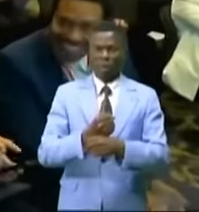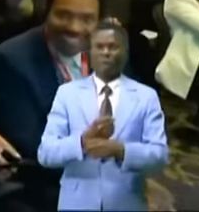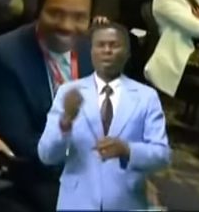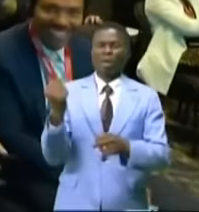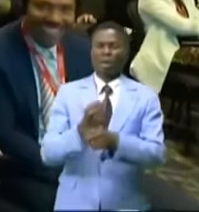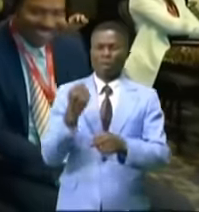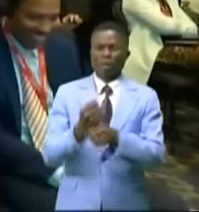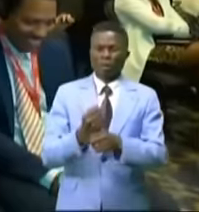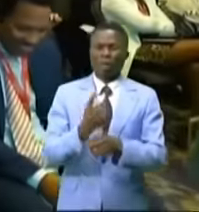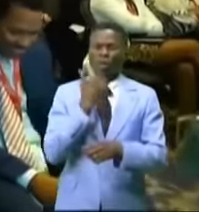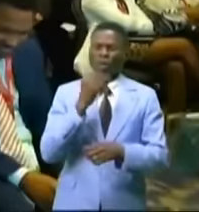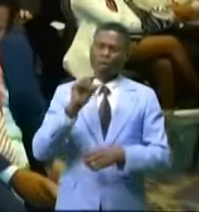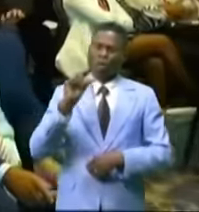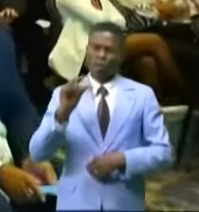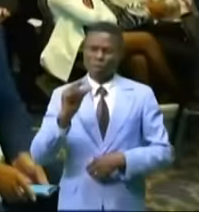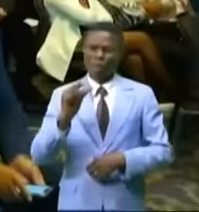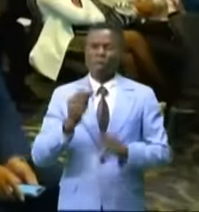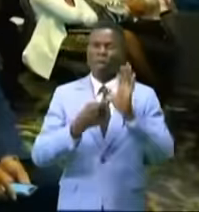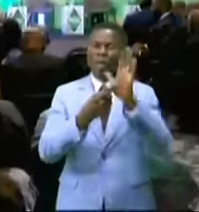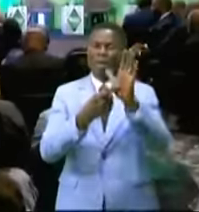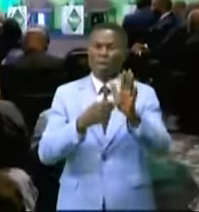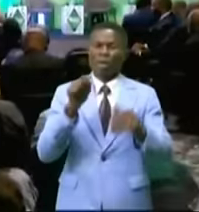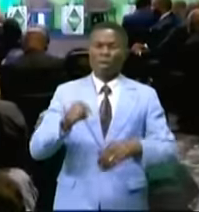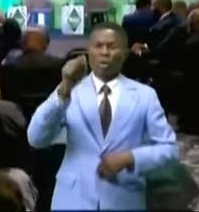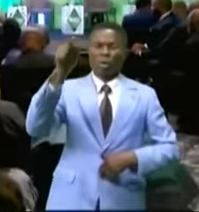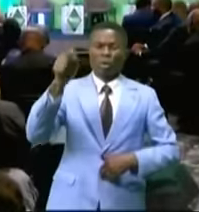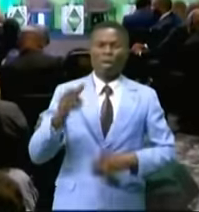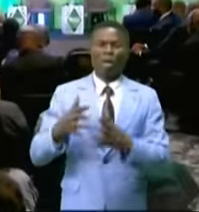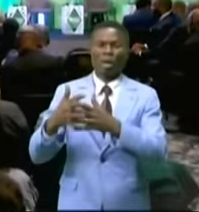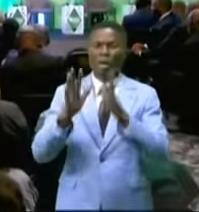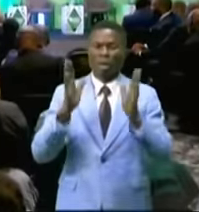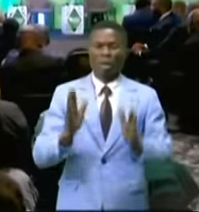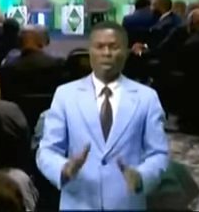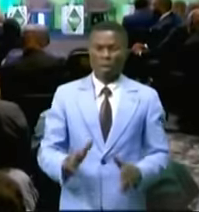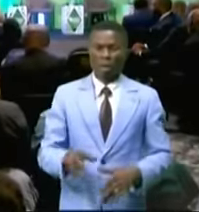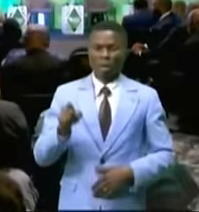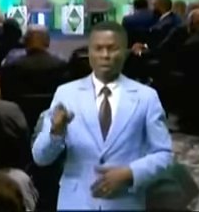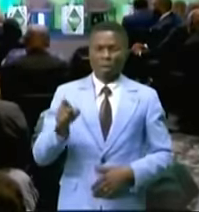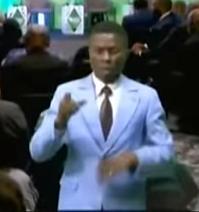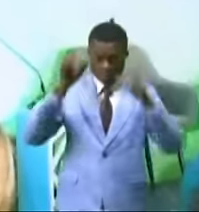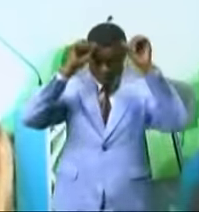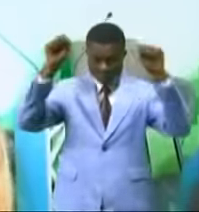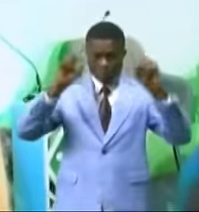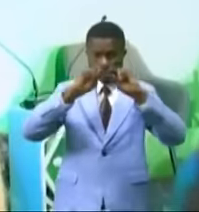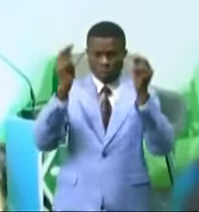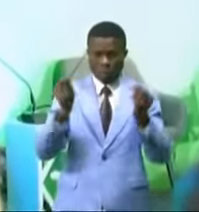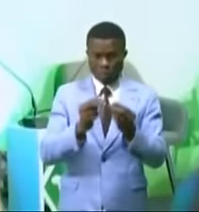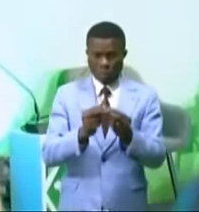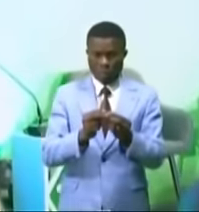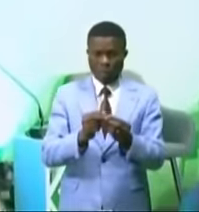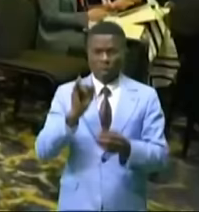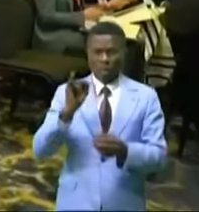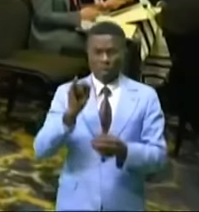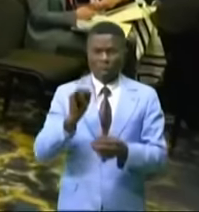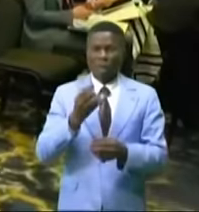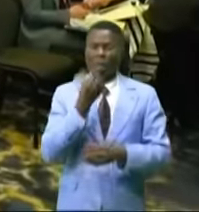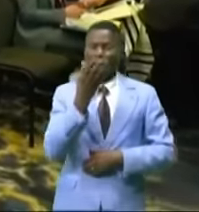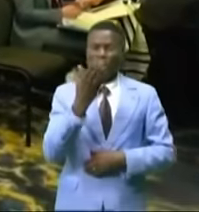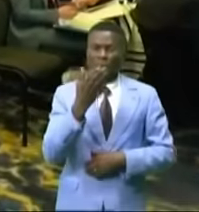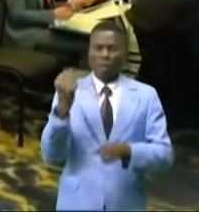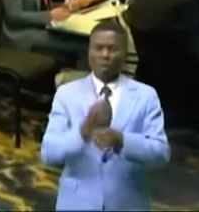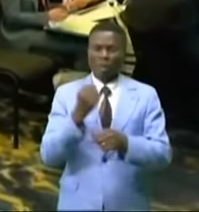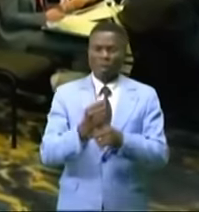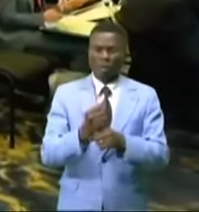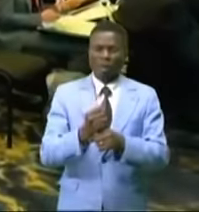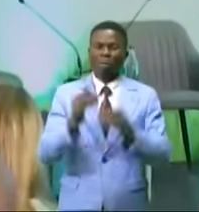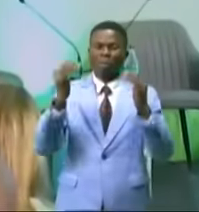moyenne. C'était avant de présenter le milliardaire américain Robert Freeland, président du groupe Ivanhoe, comme modèle d'investissement